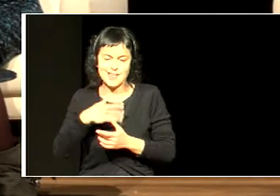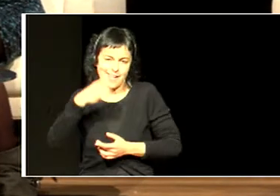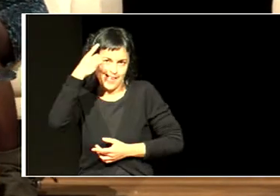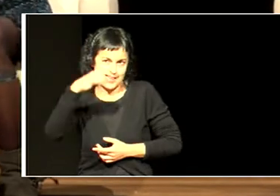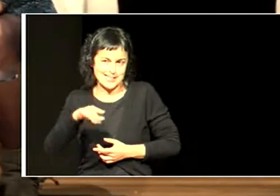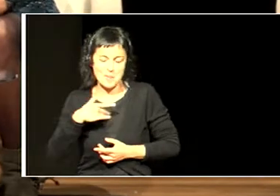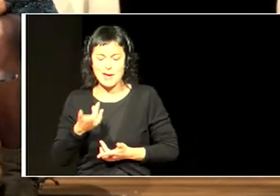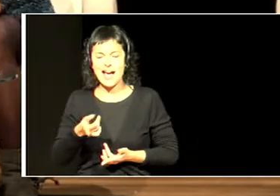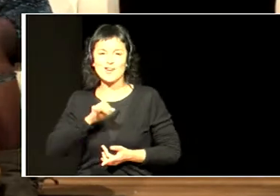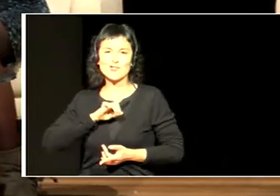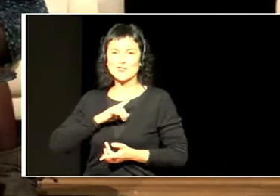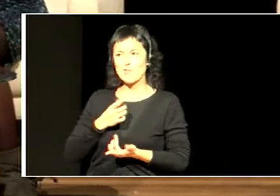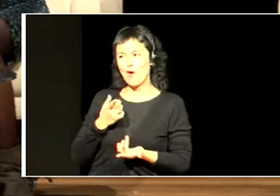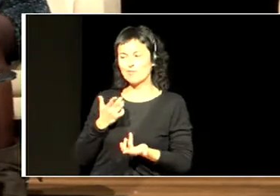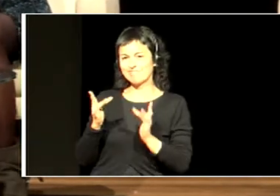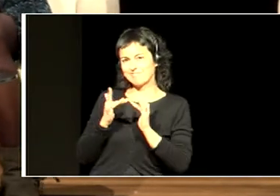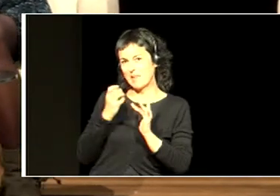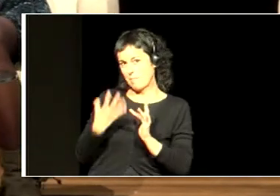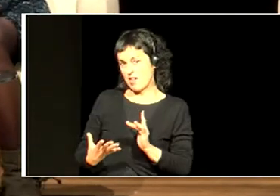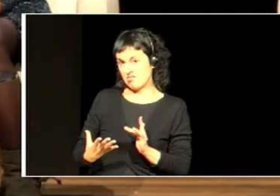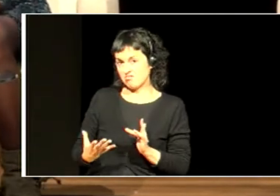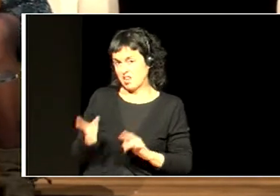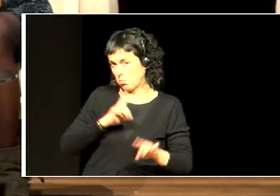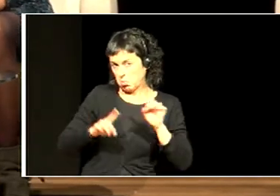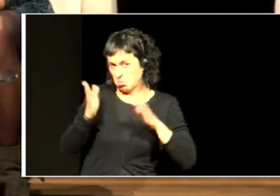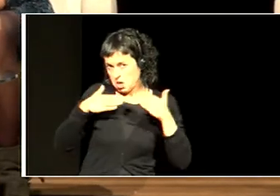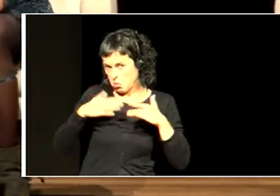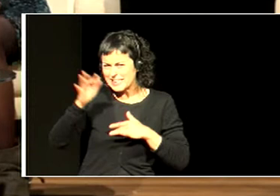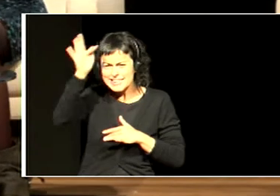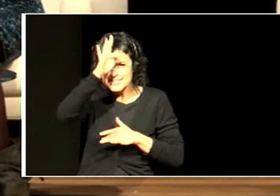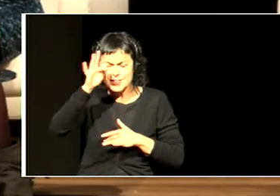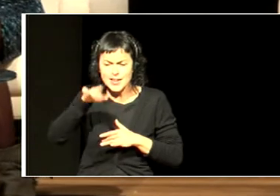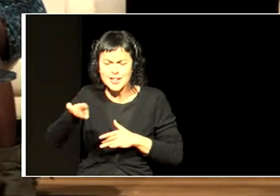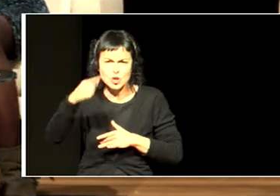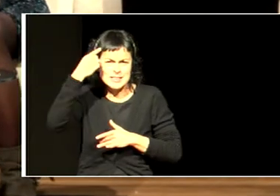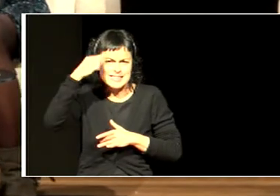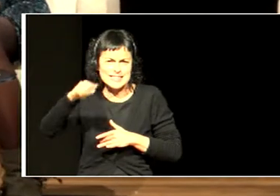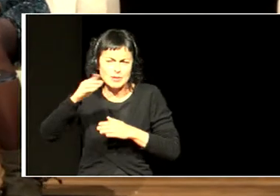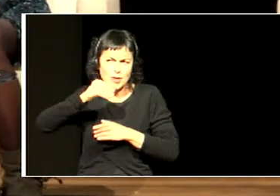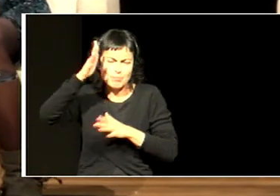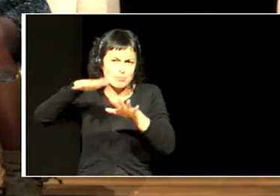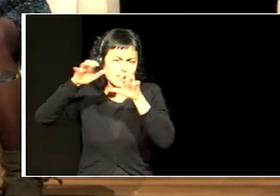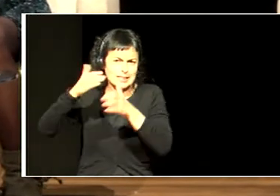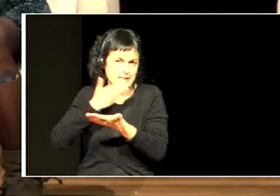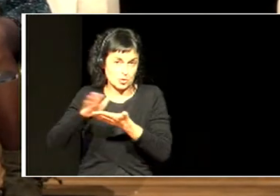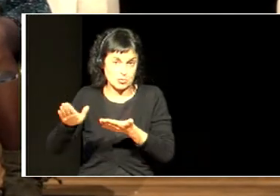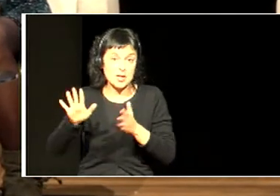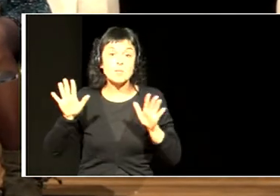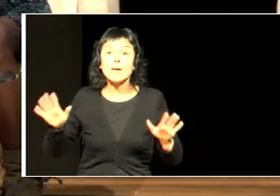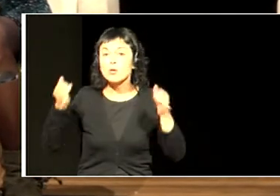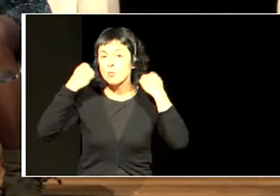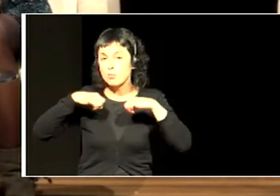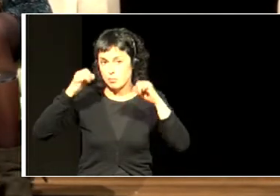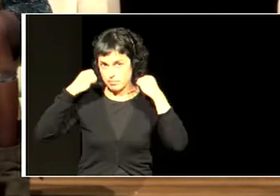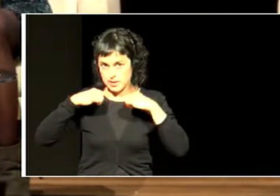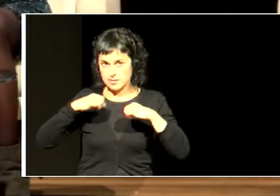ondo gelditzeko. Orduan, ez dago arazorik. Teoria perfectamente ikasita daukate, baina praktikan